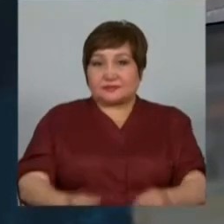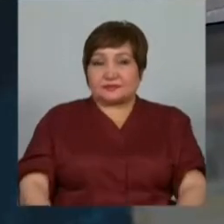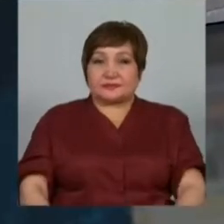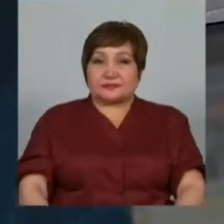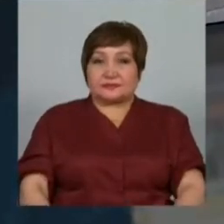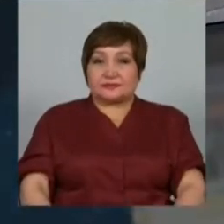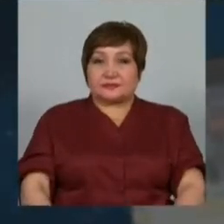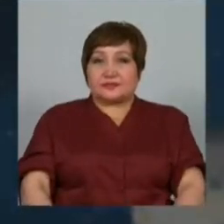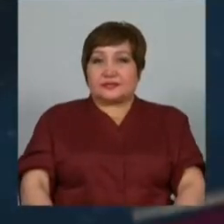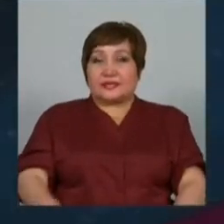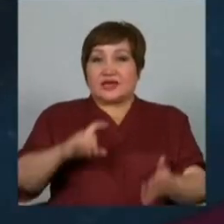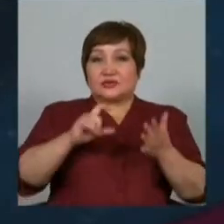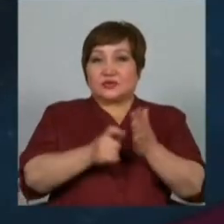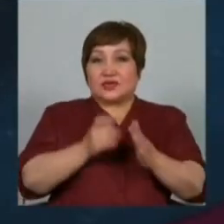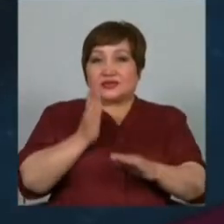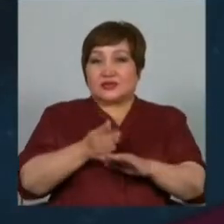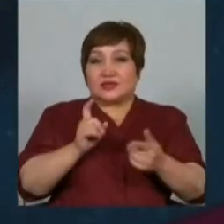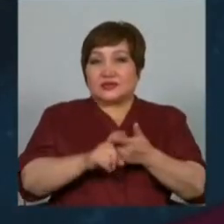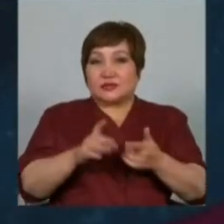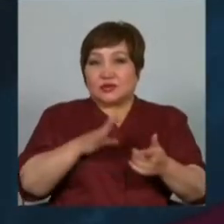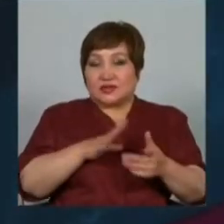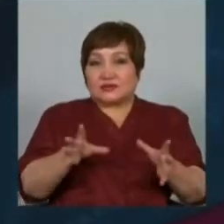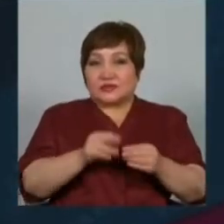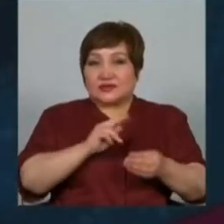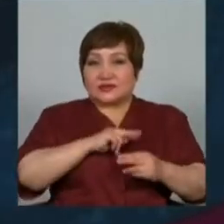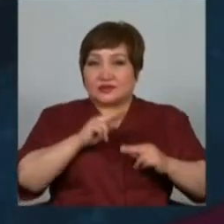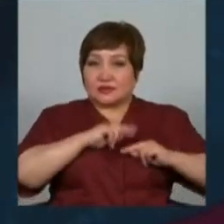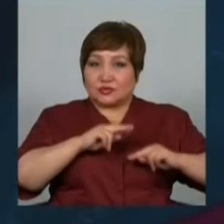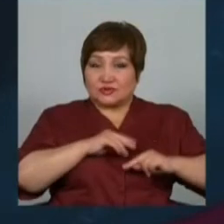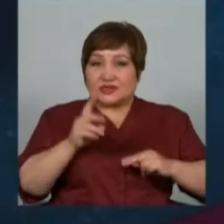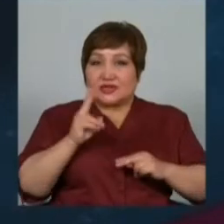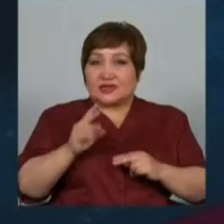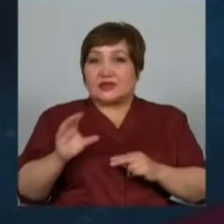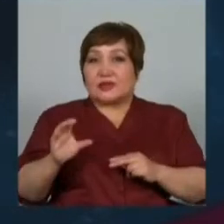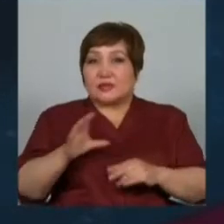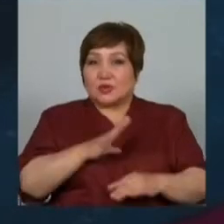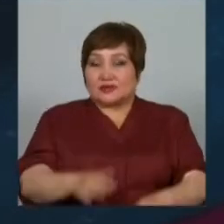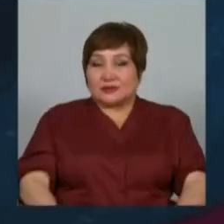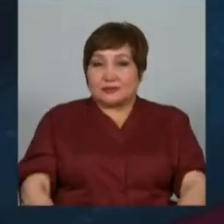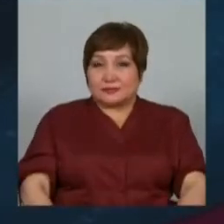Студиямен тікелей байланысқа шыққан әріптесім Қайрат Советбекұлы болатын.